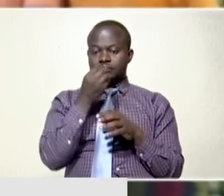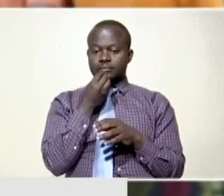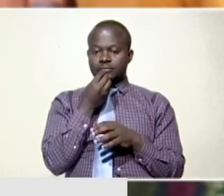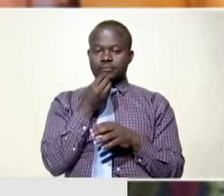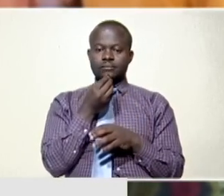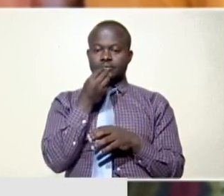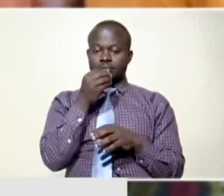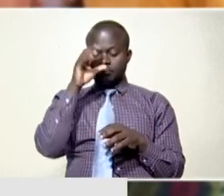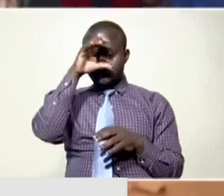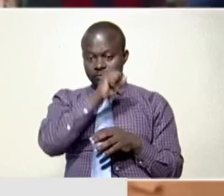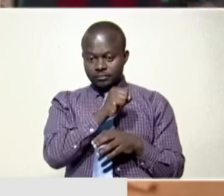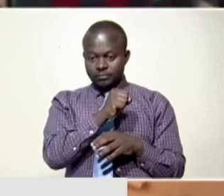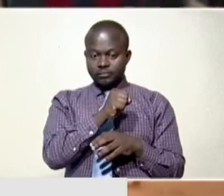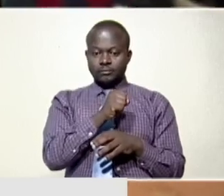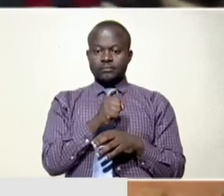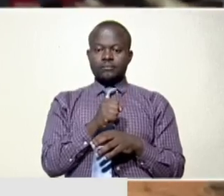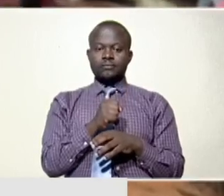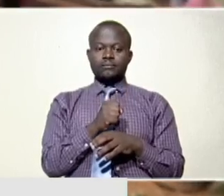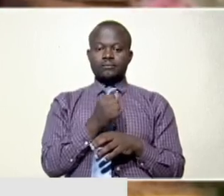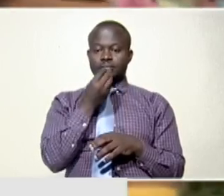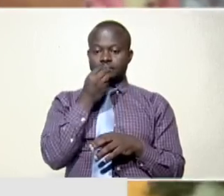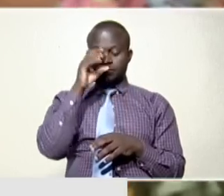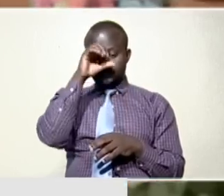ibiryo byarabuze